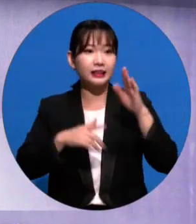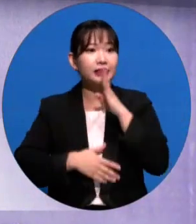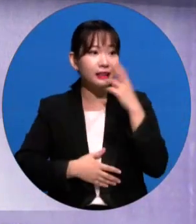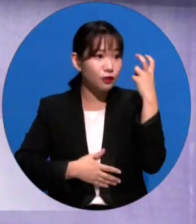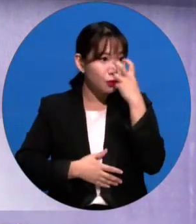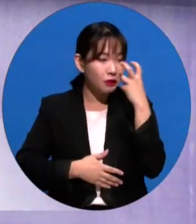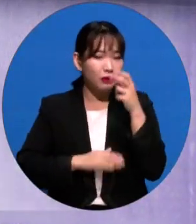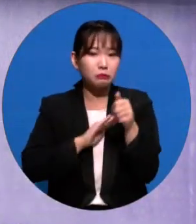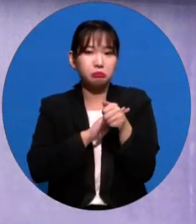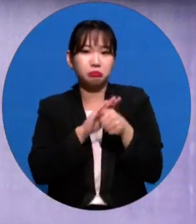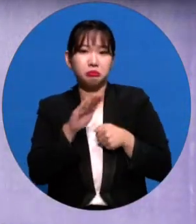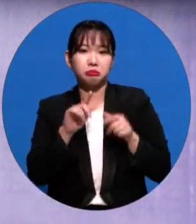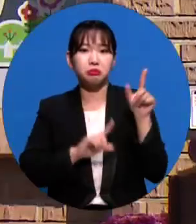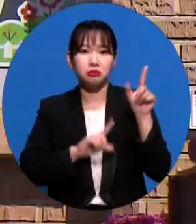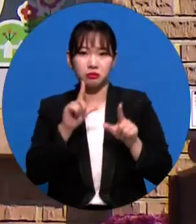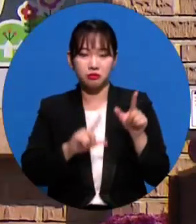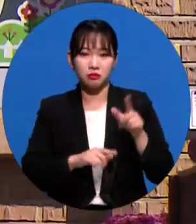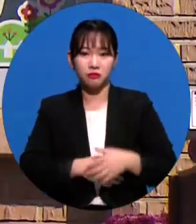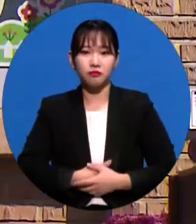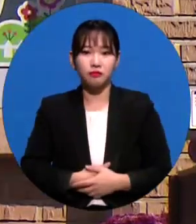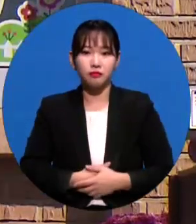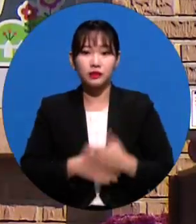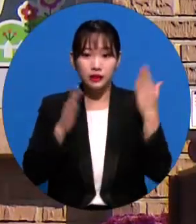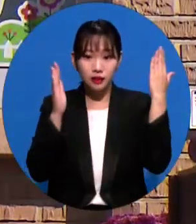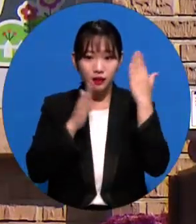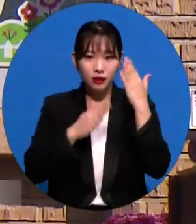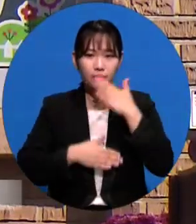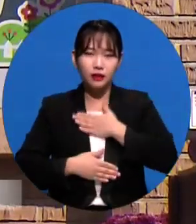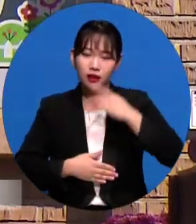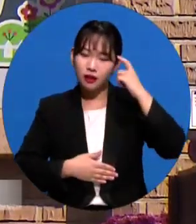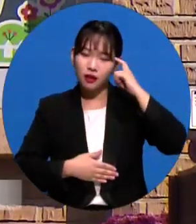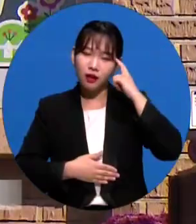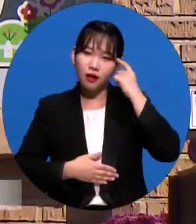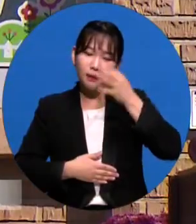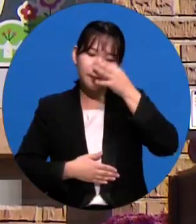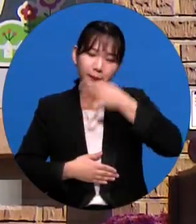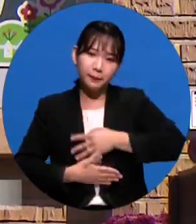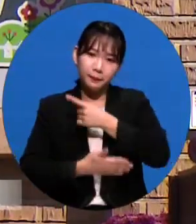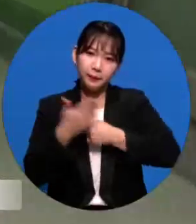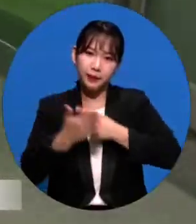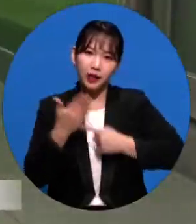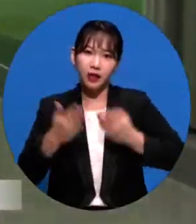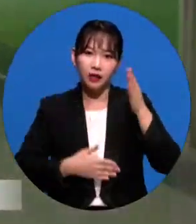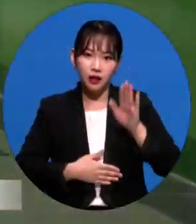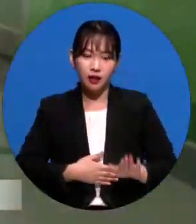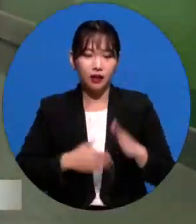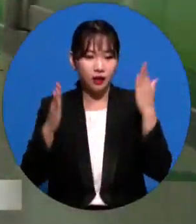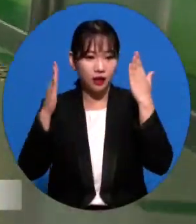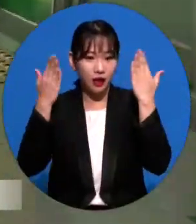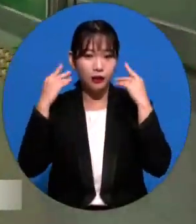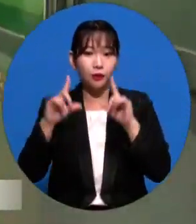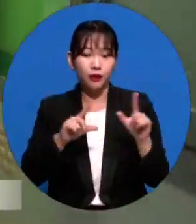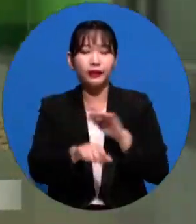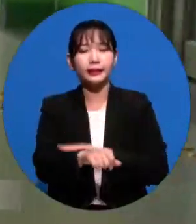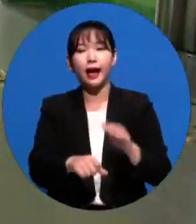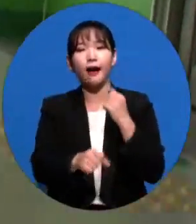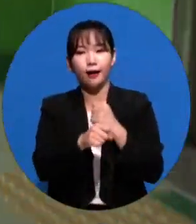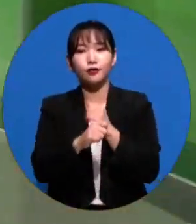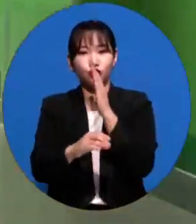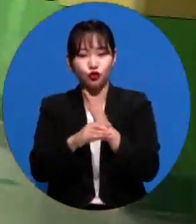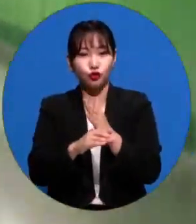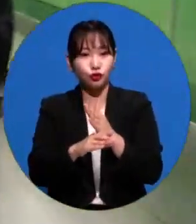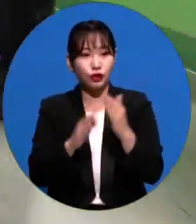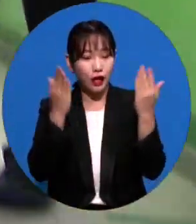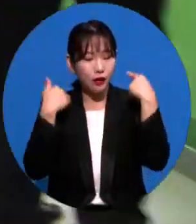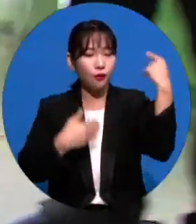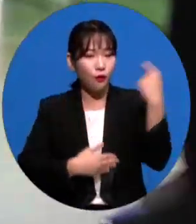파악에 소극적인 모습입니다. 학생은 정신적 피해를 호소하고 있는데 학교 생활을 잘 하고 있다며 등교